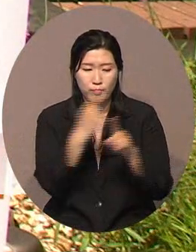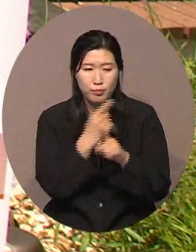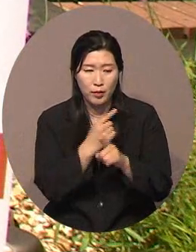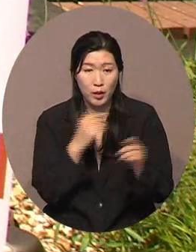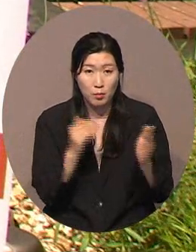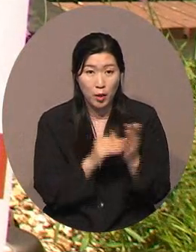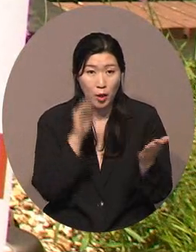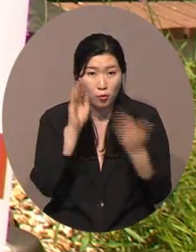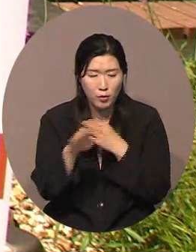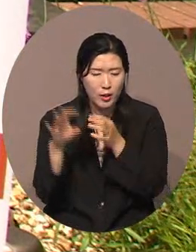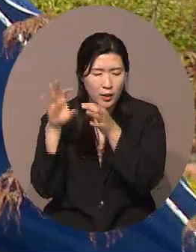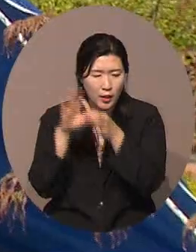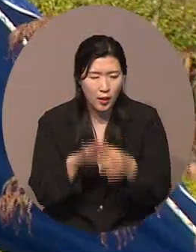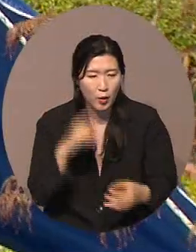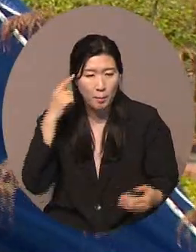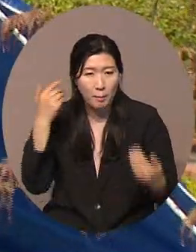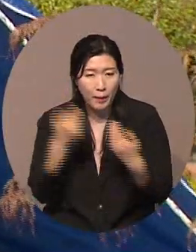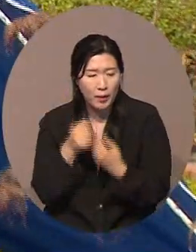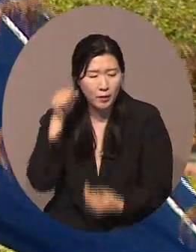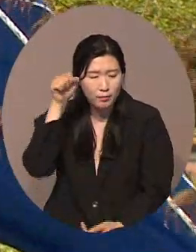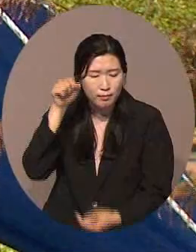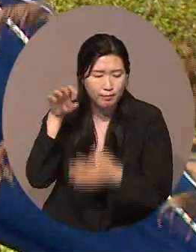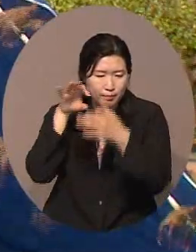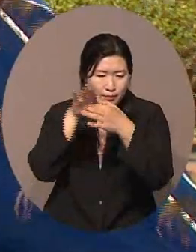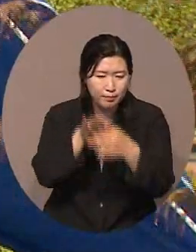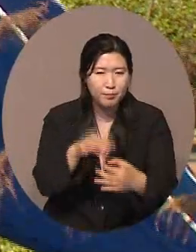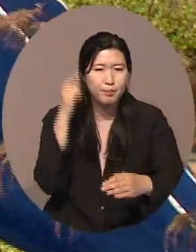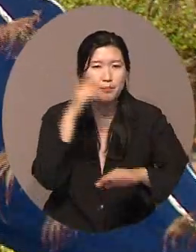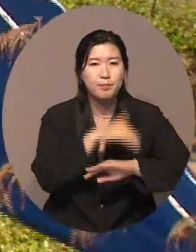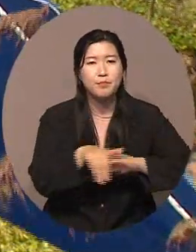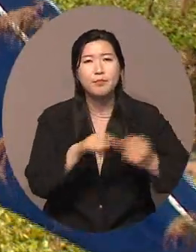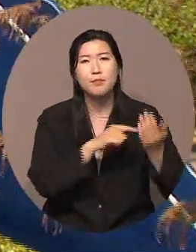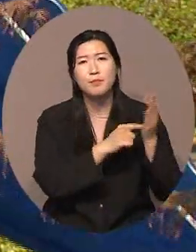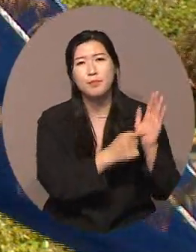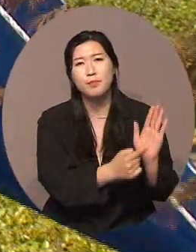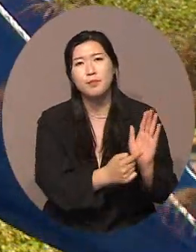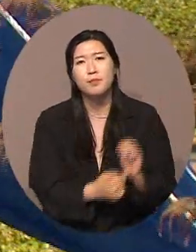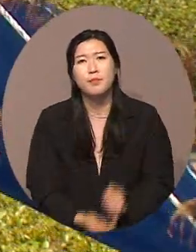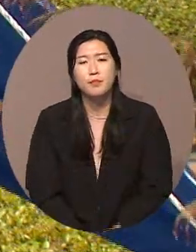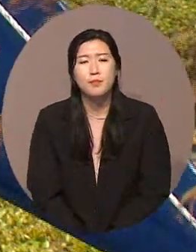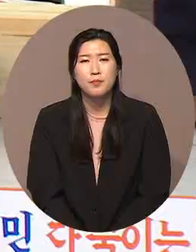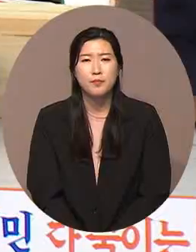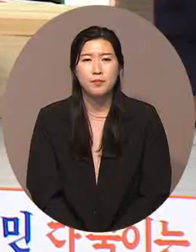받은 뒤 원전 오염수 방류 반대 활동을 이어갈 계획이라고 밝혔습니다